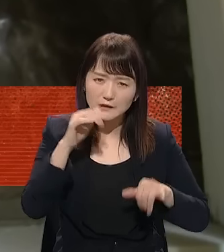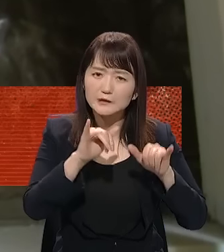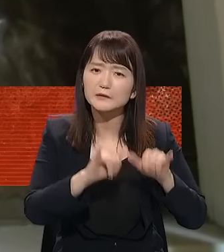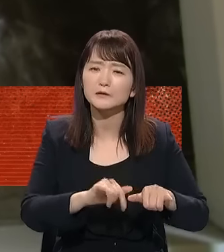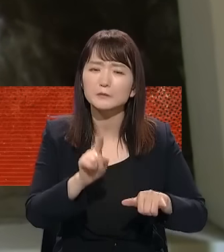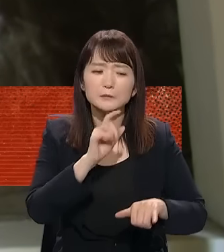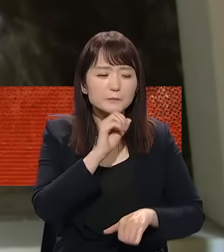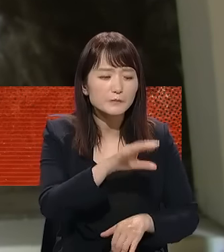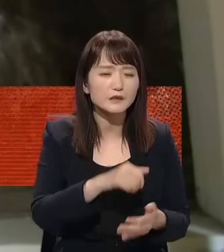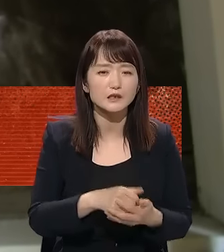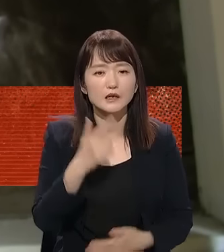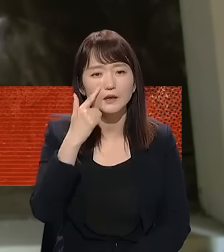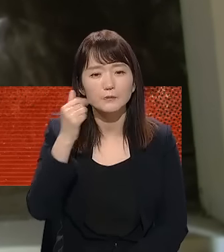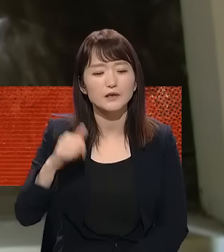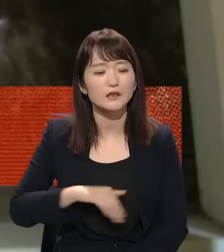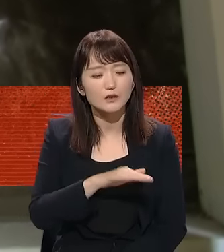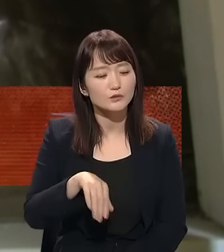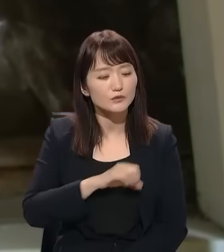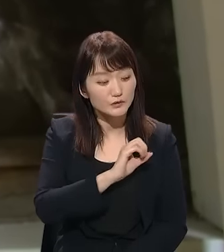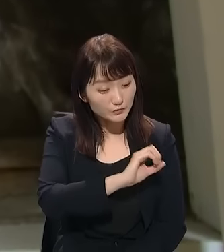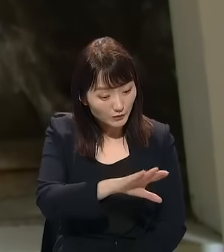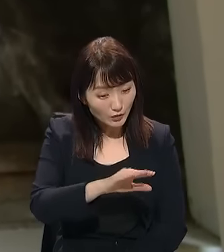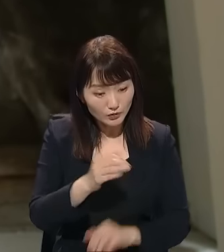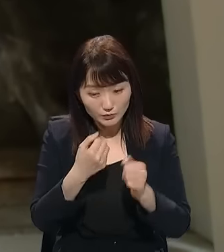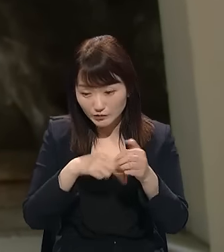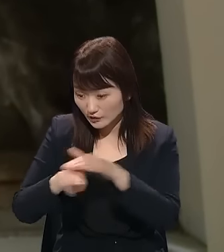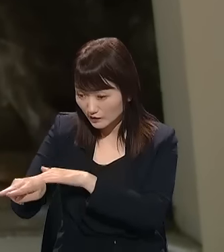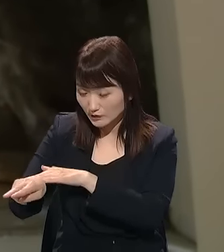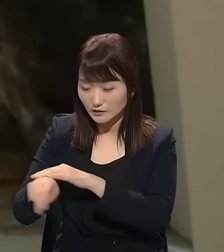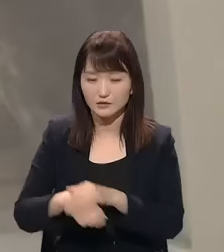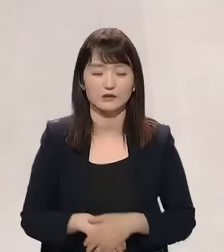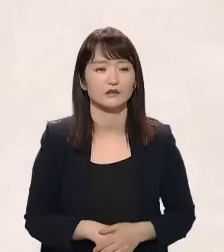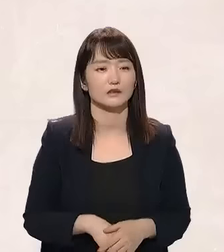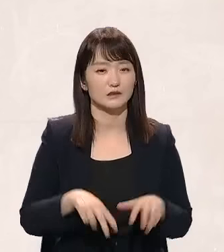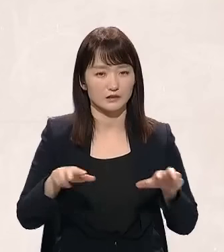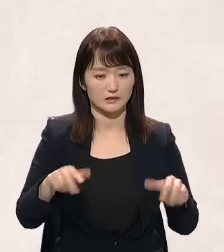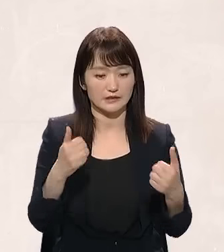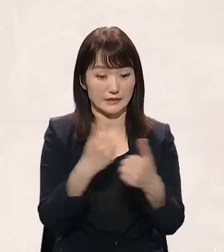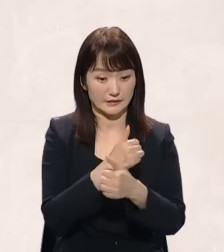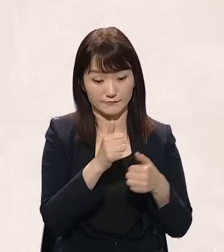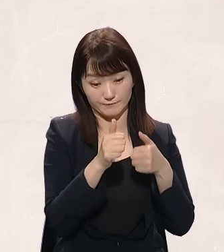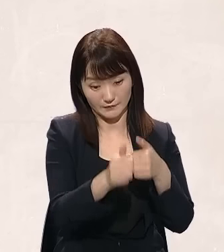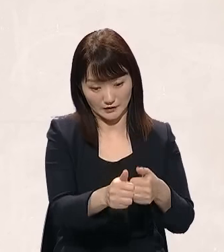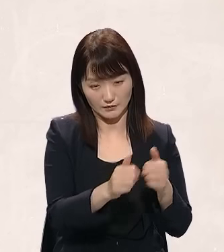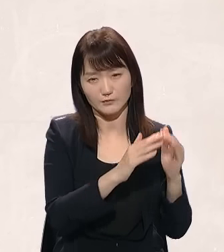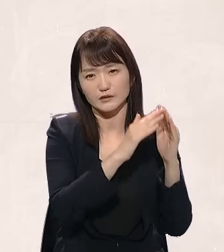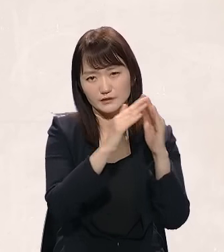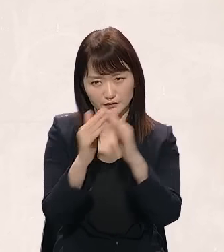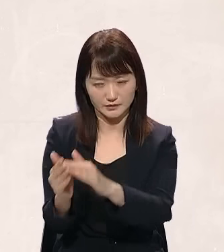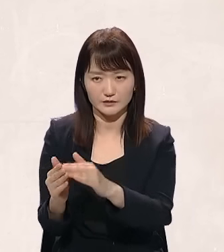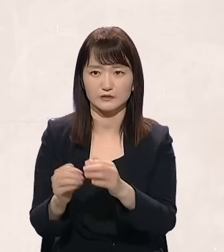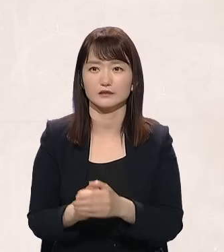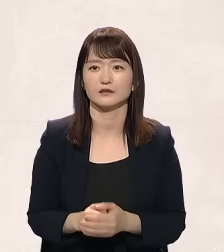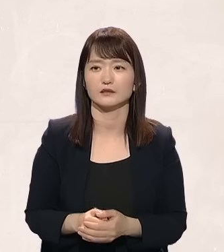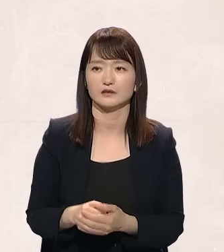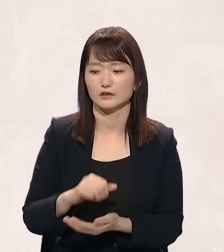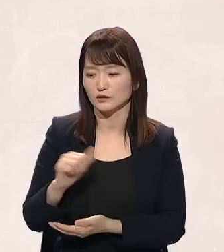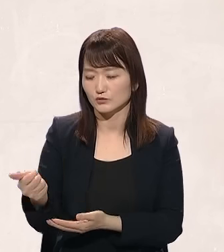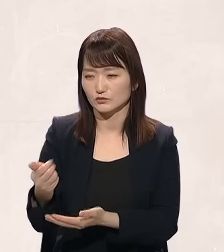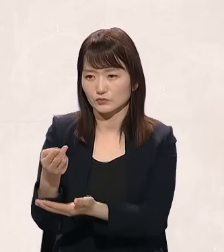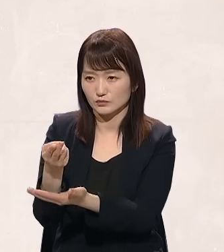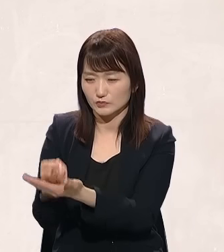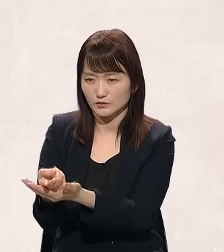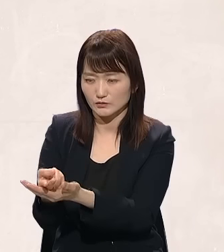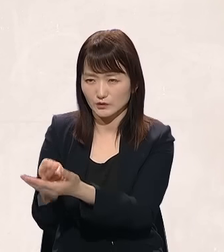얘기를 했대요 아빠가 우리를 버리고 나갔다 그러니까 이제부터는이 아저씨를 따라야 한다라 이사를 갖고 저 시신 감춰뒀던 다락방에는 아이들이